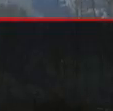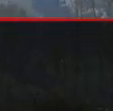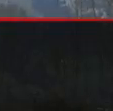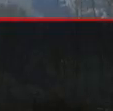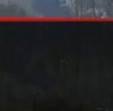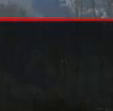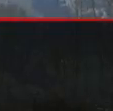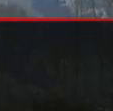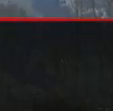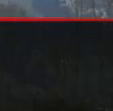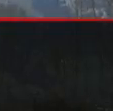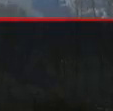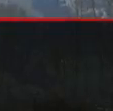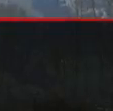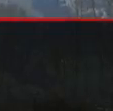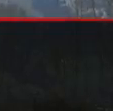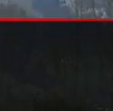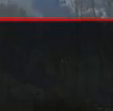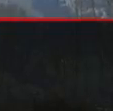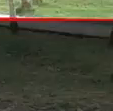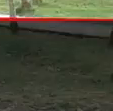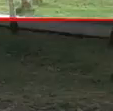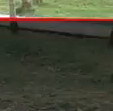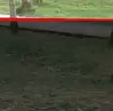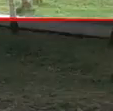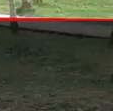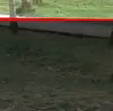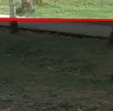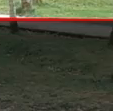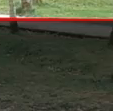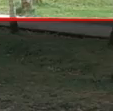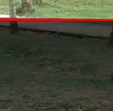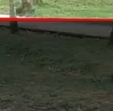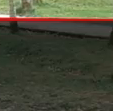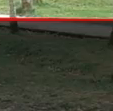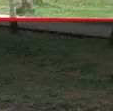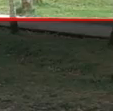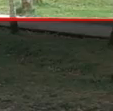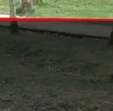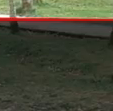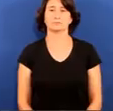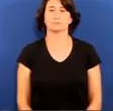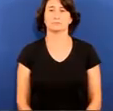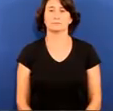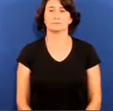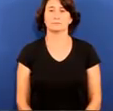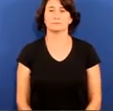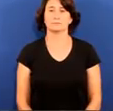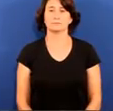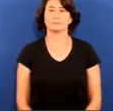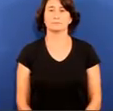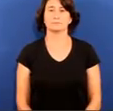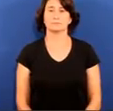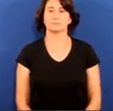Bizkaiko Foru Aldundiak garapen iraunkorrari eta ingurumen hezkuntzari buruzko UNESCO Euskal Herriko Unibertsitateko katedrak eta UNESCO etxeak